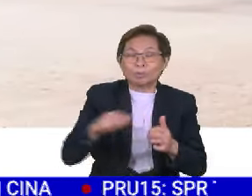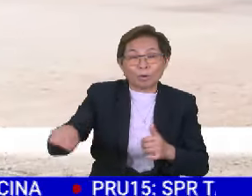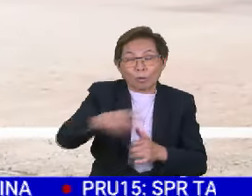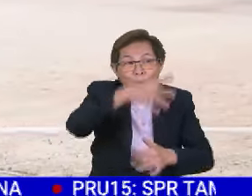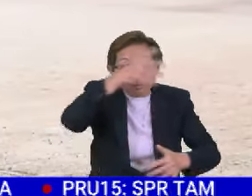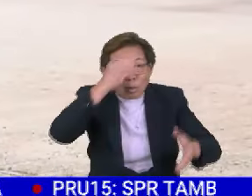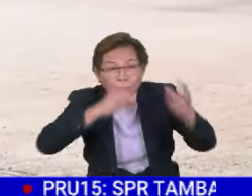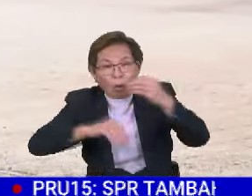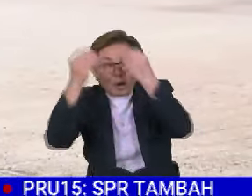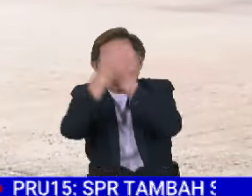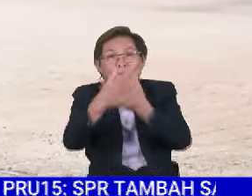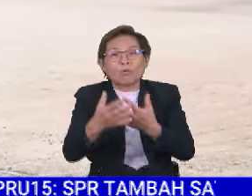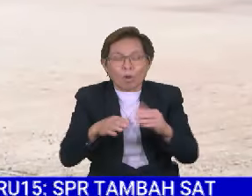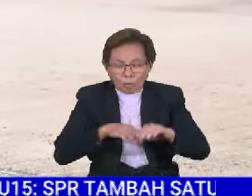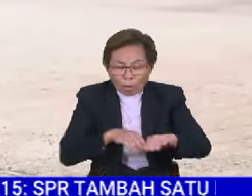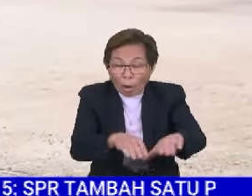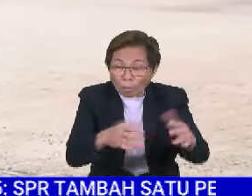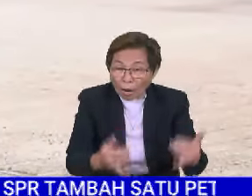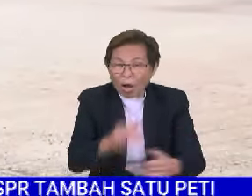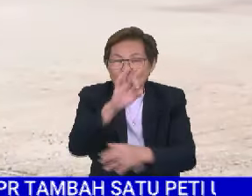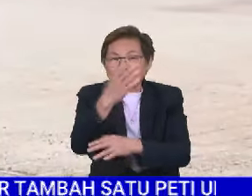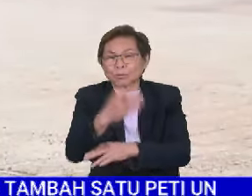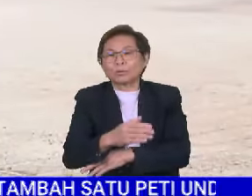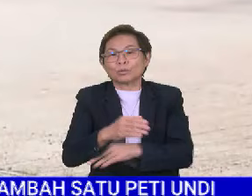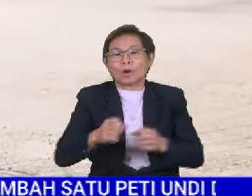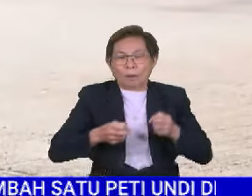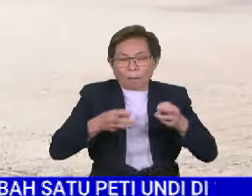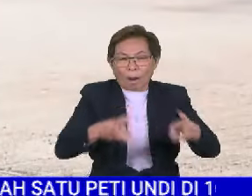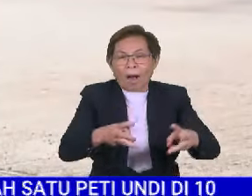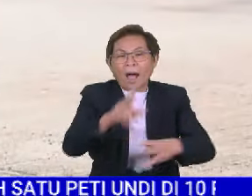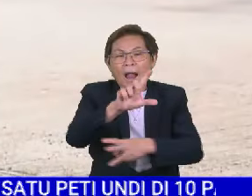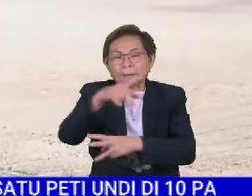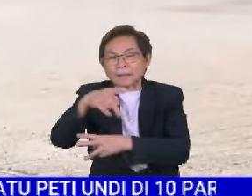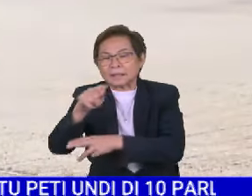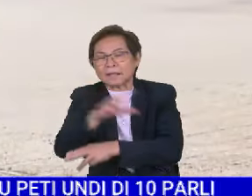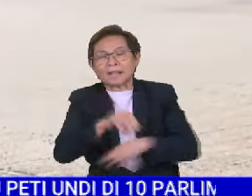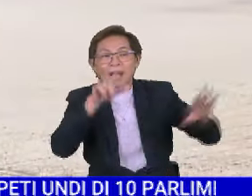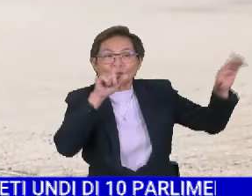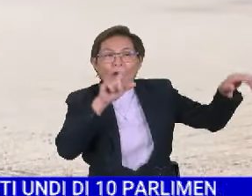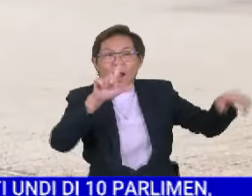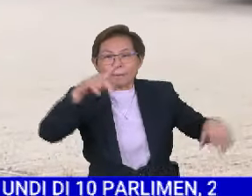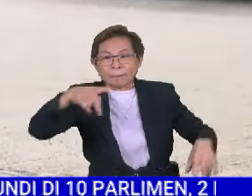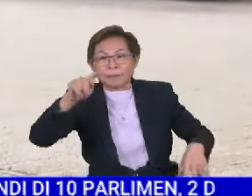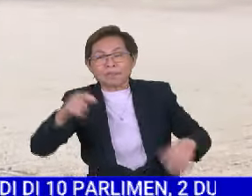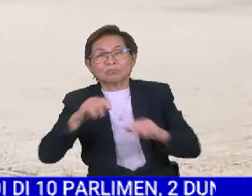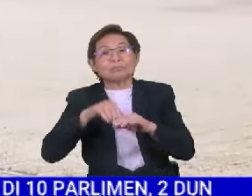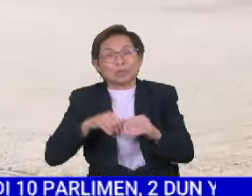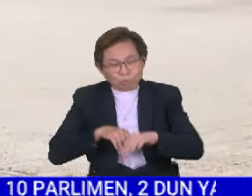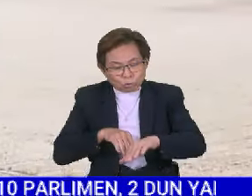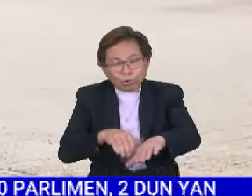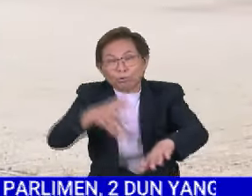info trafik terkini di Facebook Lebuh Raya Pantai Timur dan di Twitter LPT Traffic untuk